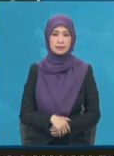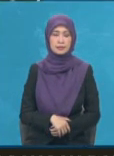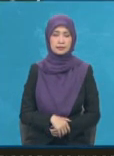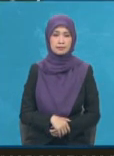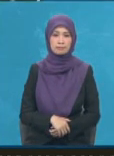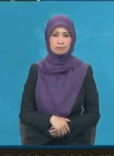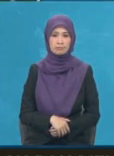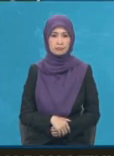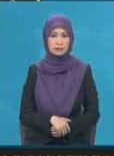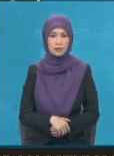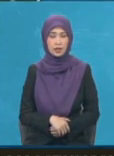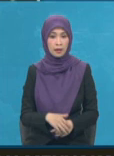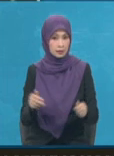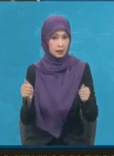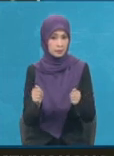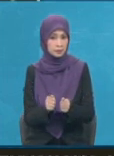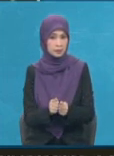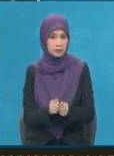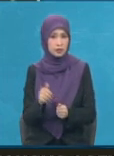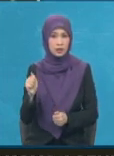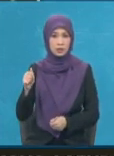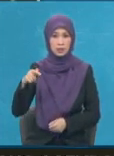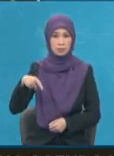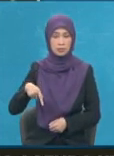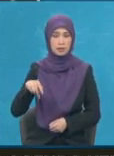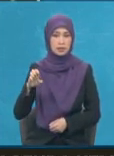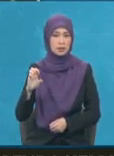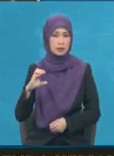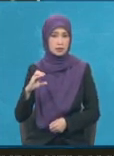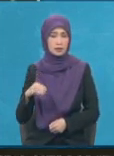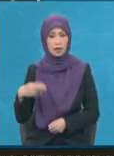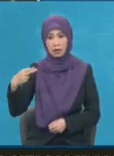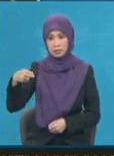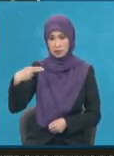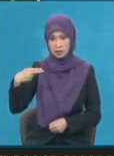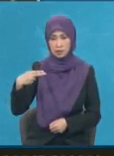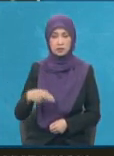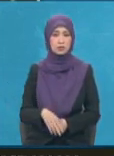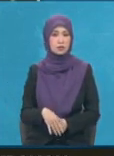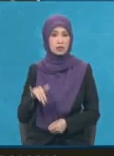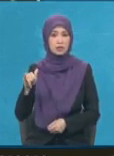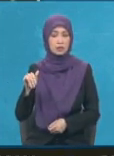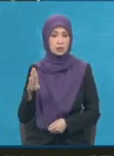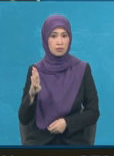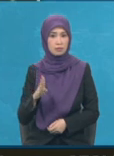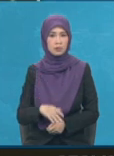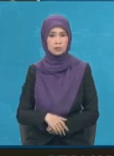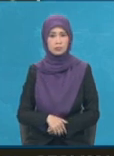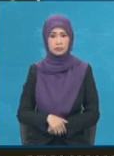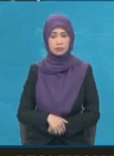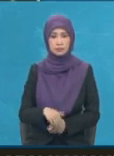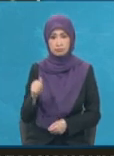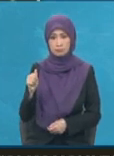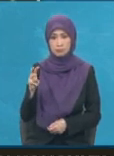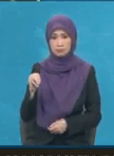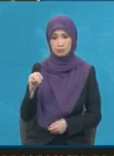menghargai pendekatan inovatif efek dalam mengekalkan pembangunan hijau yang berhormat Amien